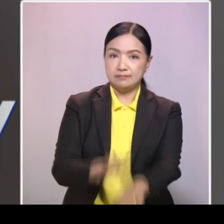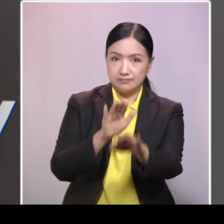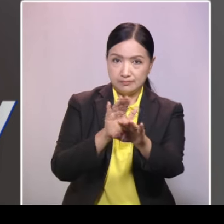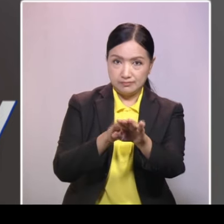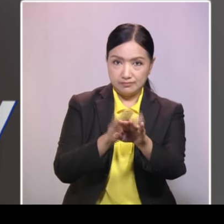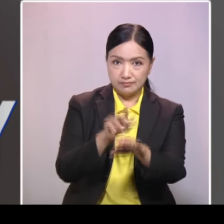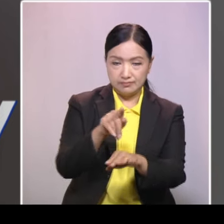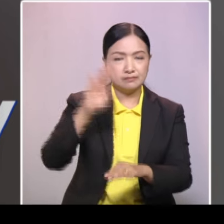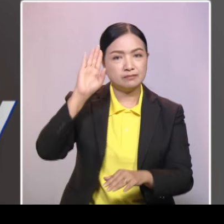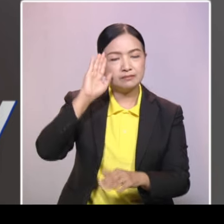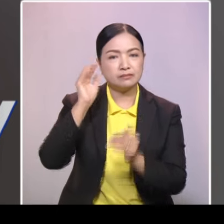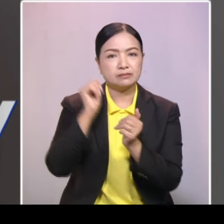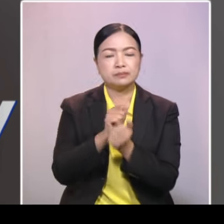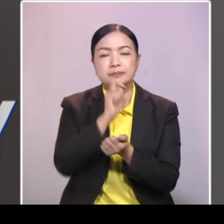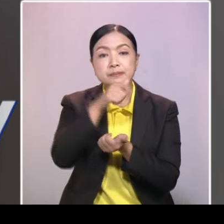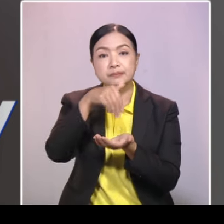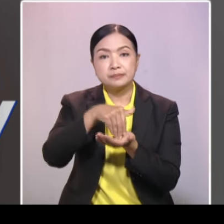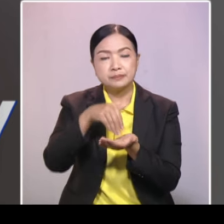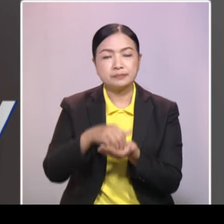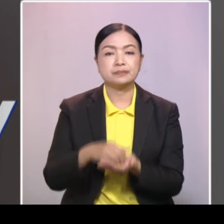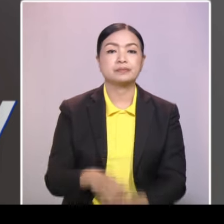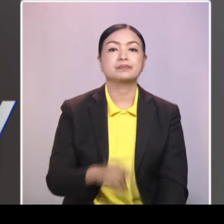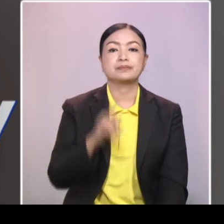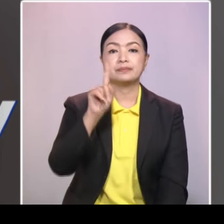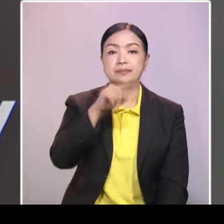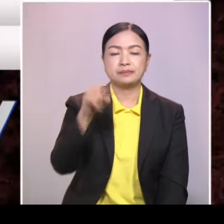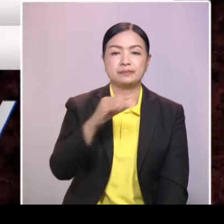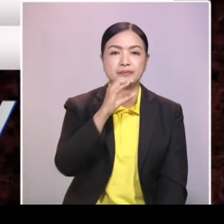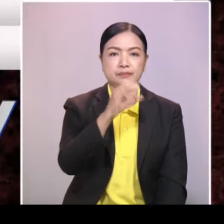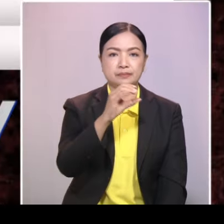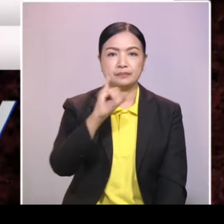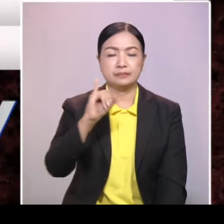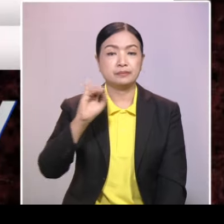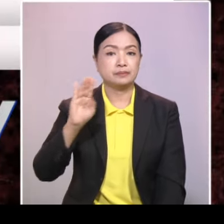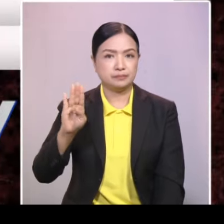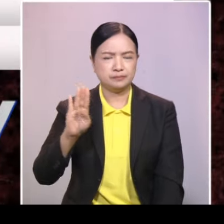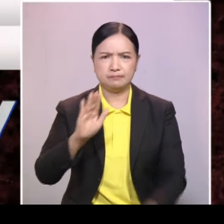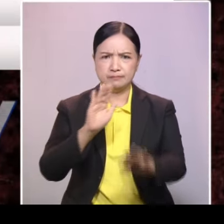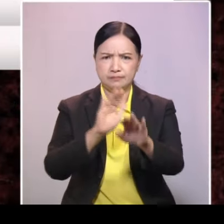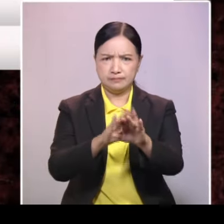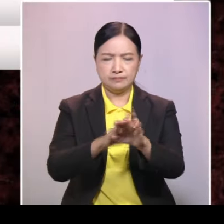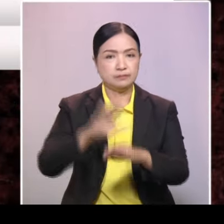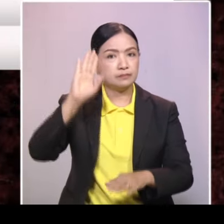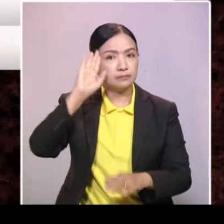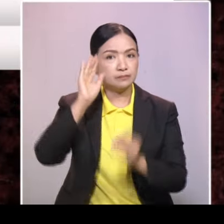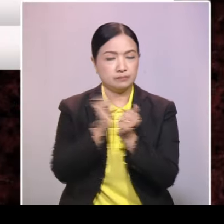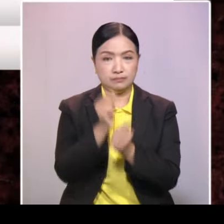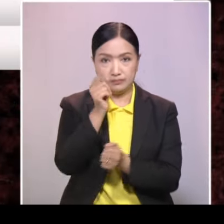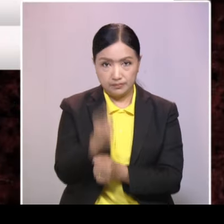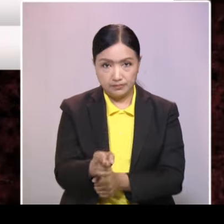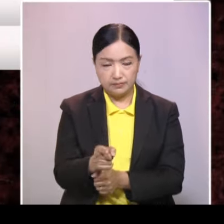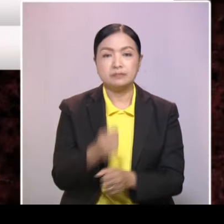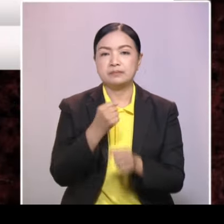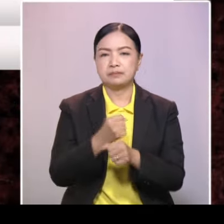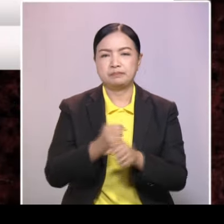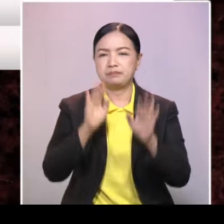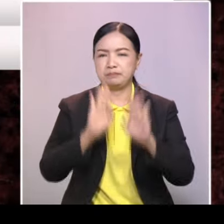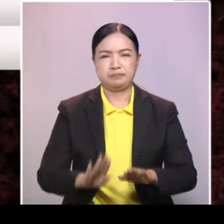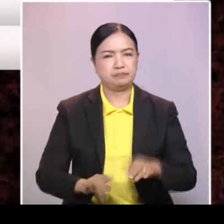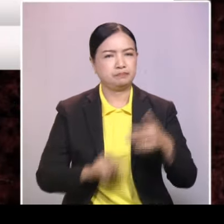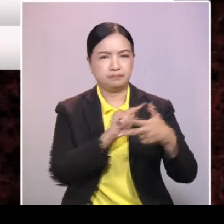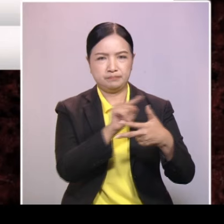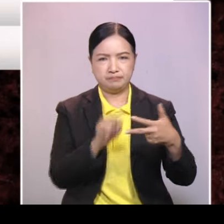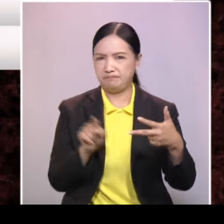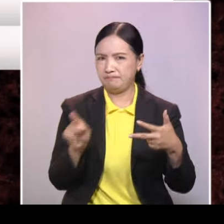มาณผชมตํามรจสบส่วนกลางหร CIBขอย้ำเตือนว่าตามรวจจริง จะไม่มีการทำ 3